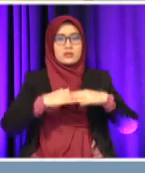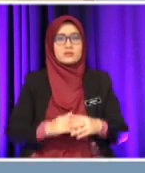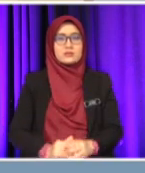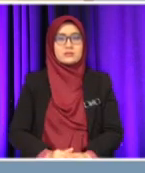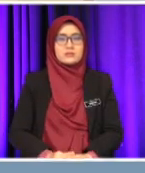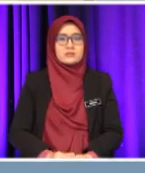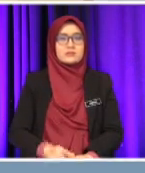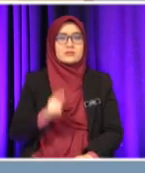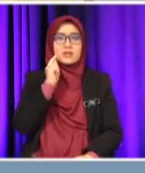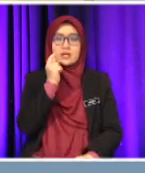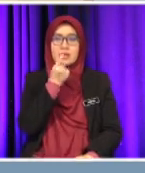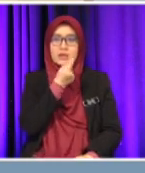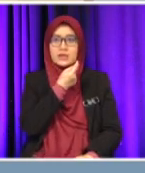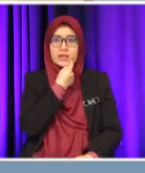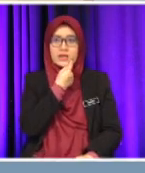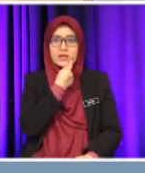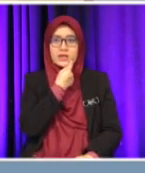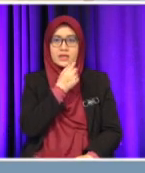teratai dan